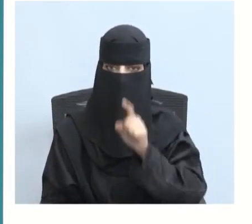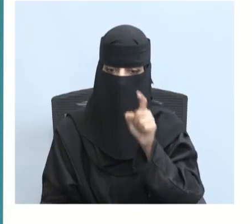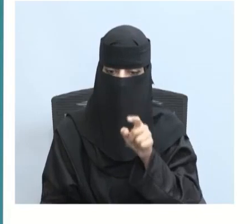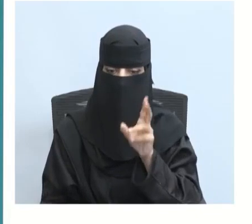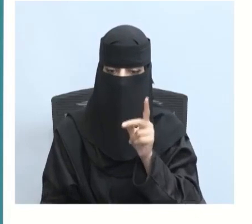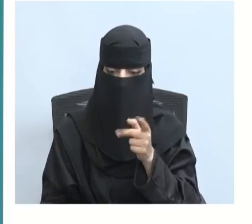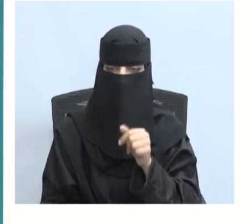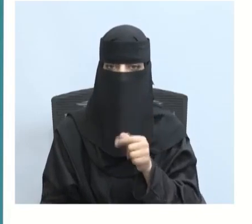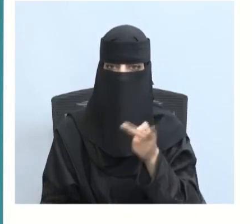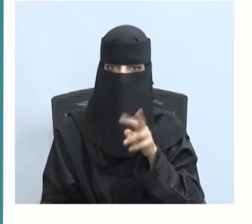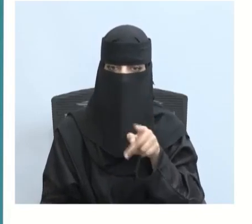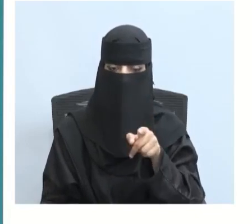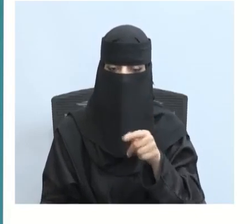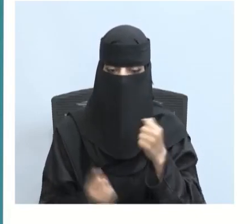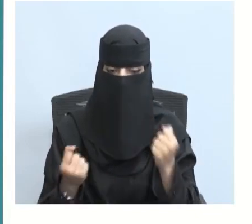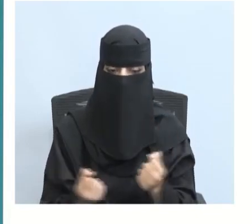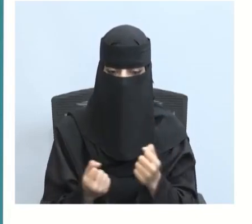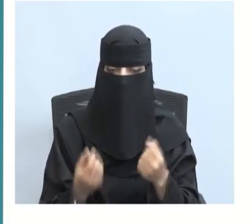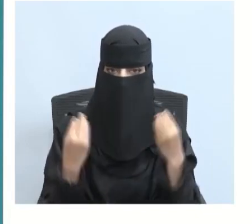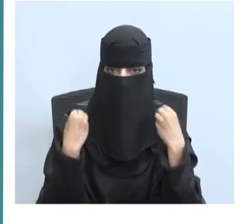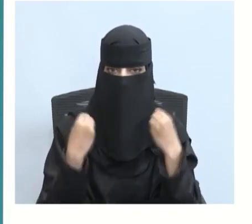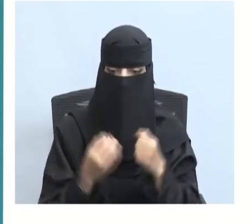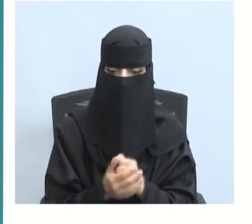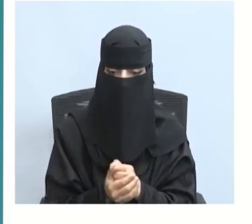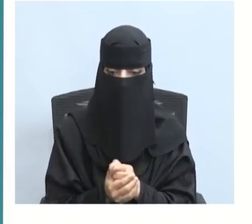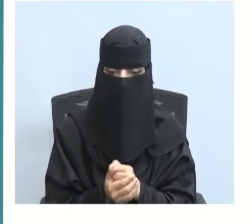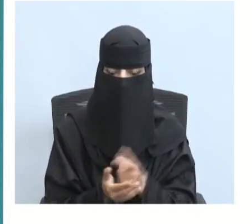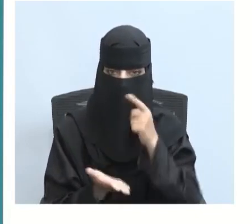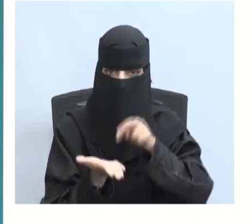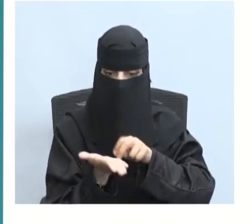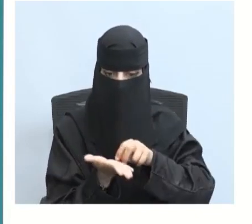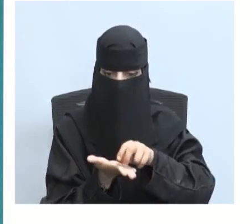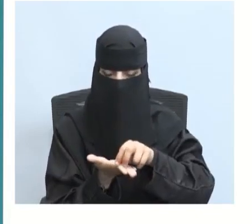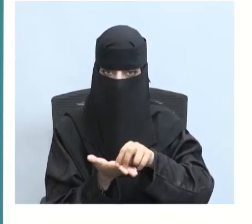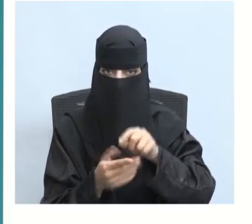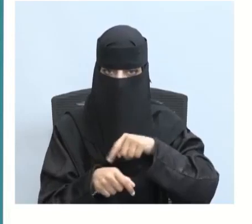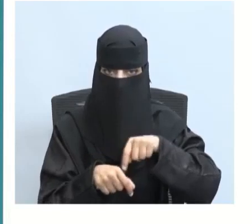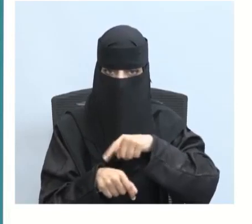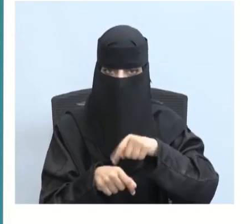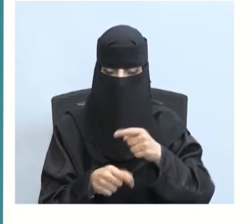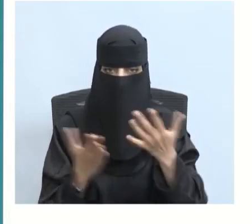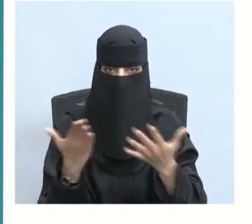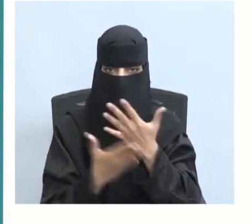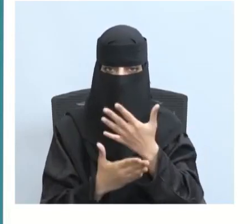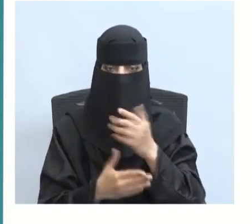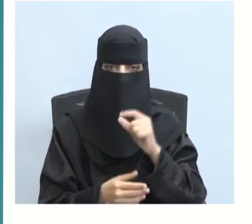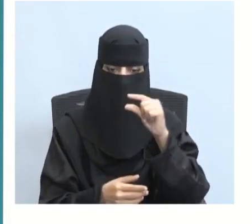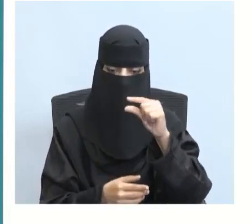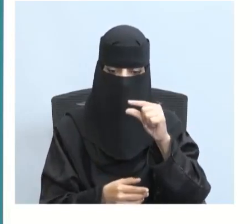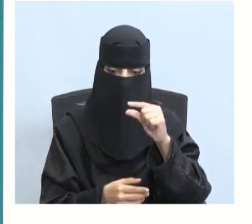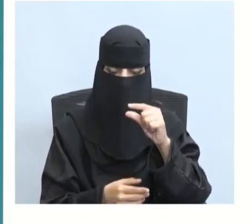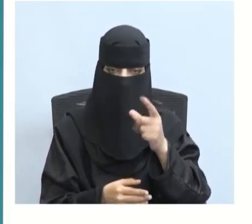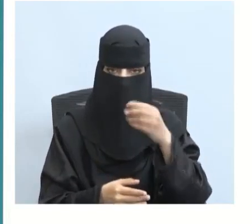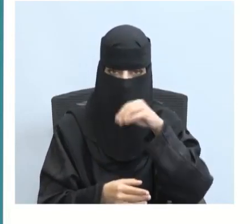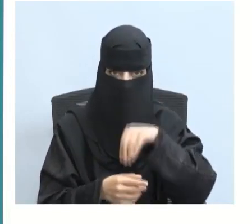كذلك لدينا هذا التطبيق الرياضيات اذا كان المشي لمده 15 دقيقه ربع ساعه